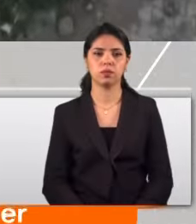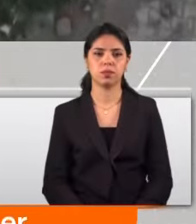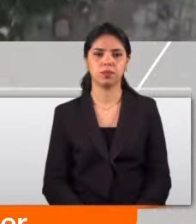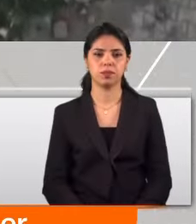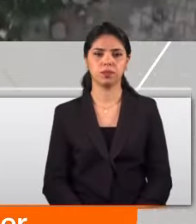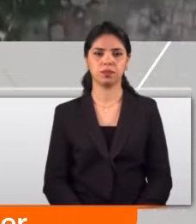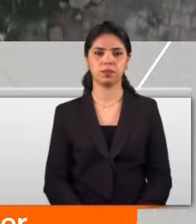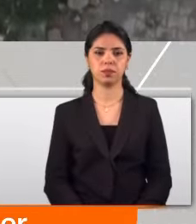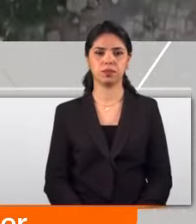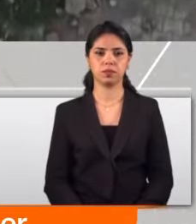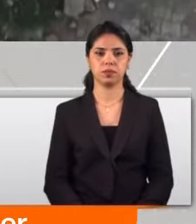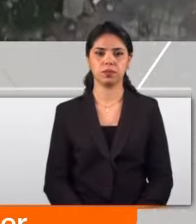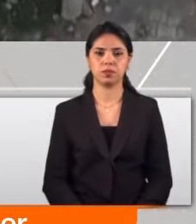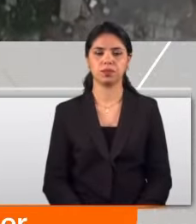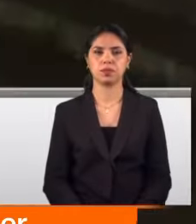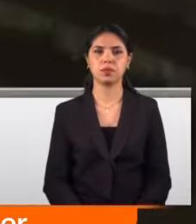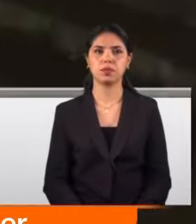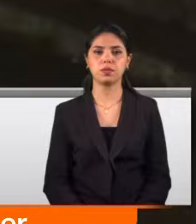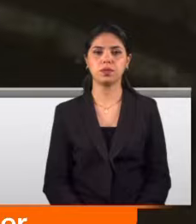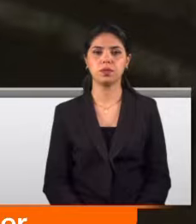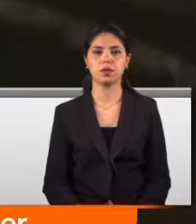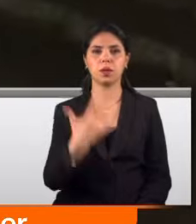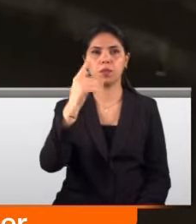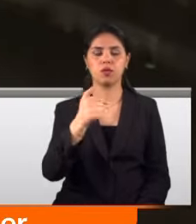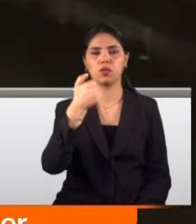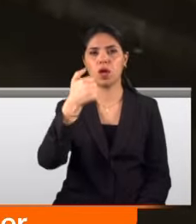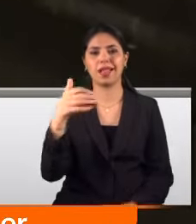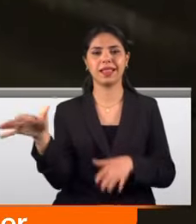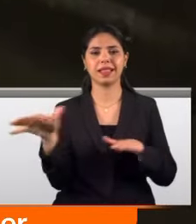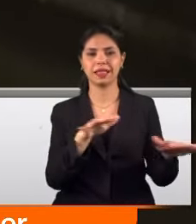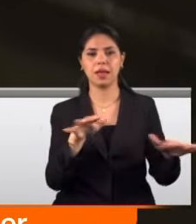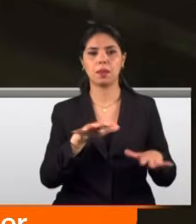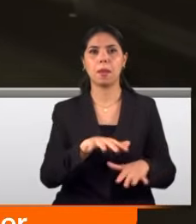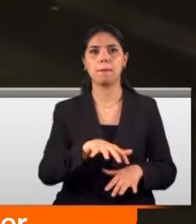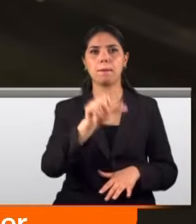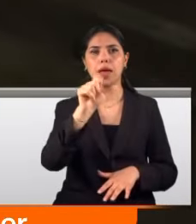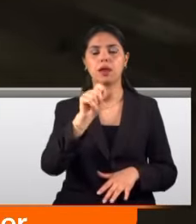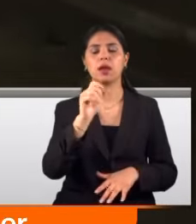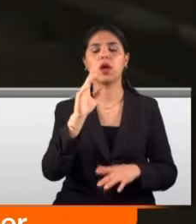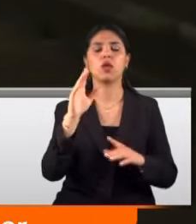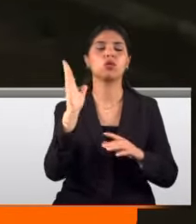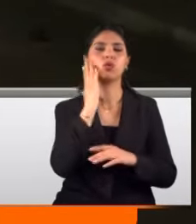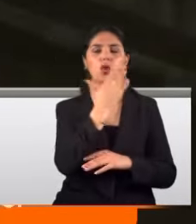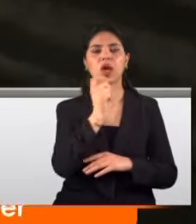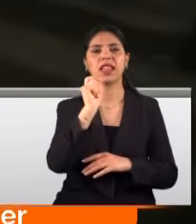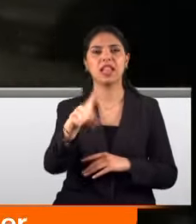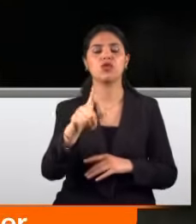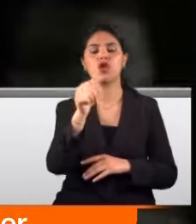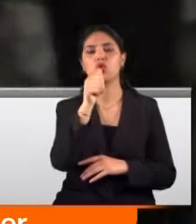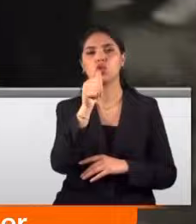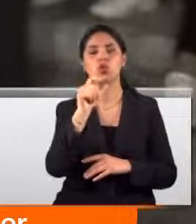bir can kaybımız falan yok. 5,6 şiddetindeki depremin merkezüsü Tokat'ın Sulusaray ilçesiydi.